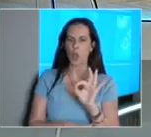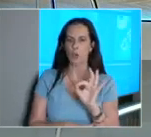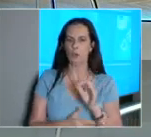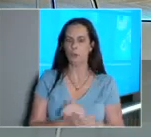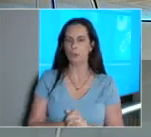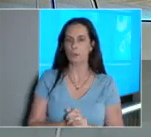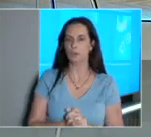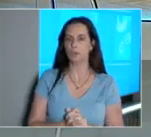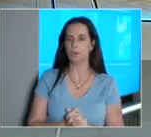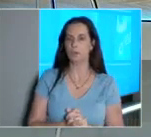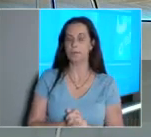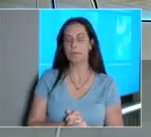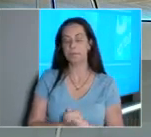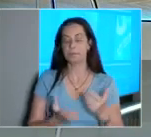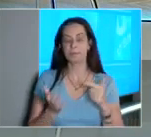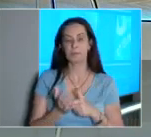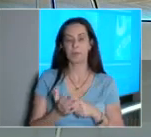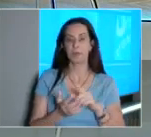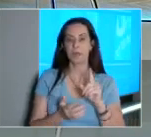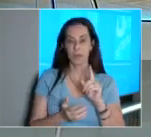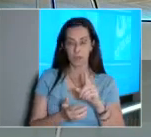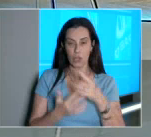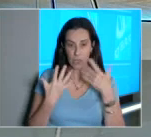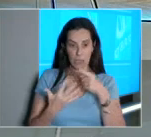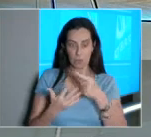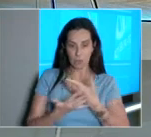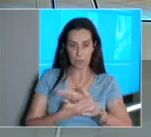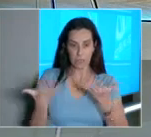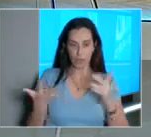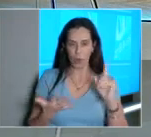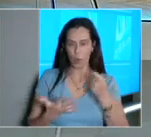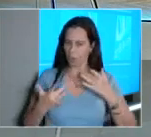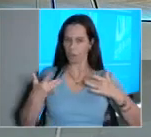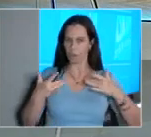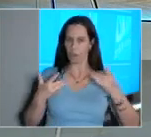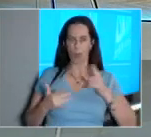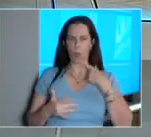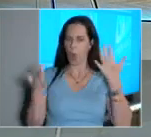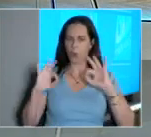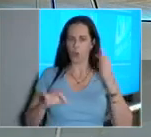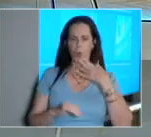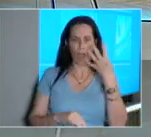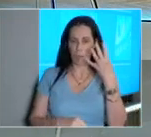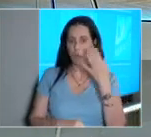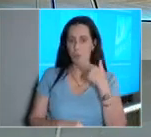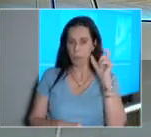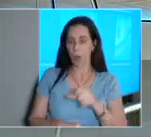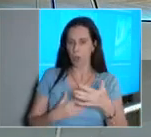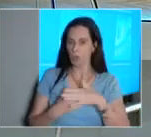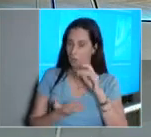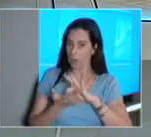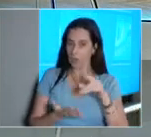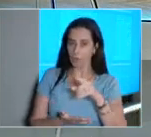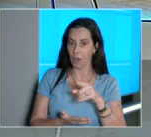של ראש המועצה הפלסטיני. אגב, כשהסיפור הזה נחשף, כולם התנערו מהאורחים היהודים, ארבעה אורחים יהודים, ולפי